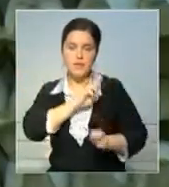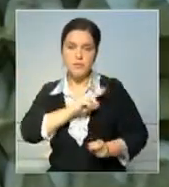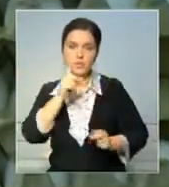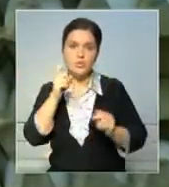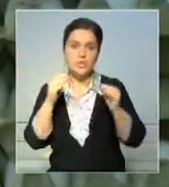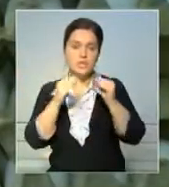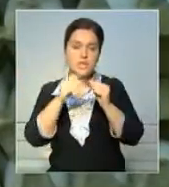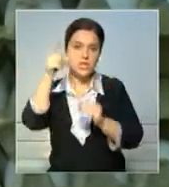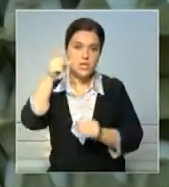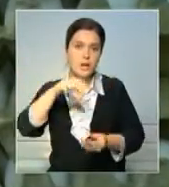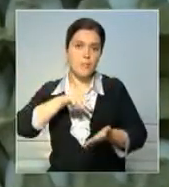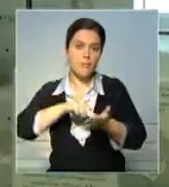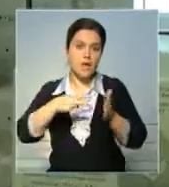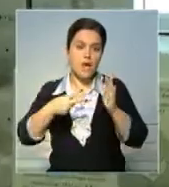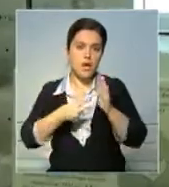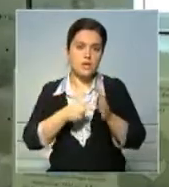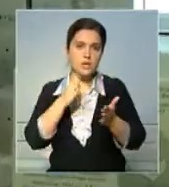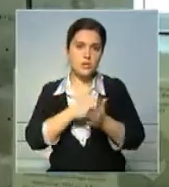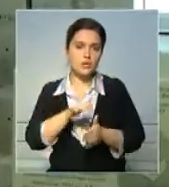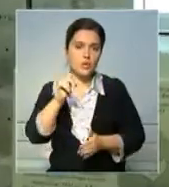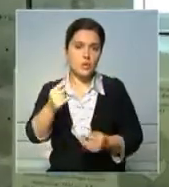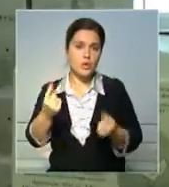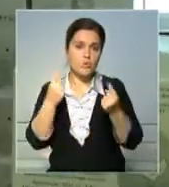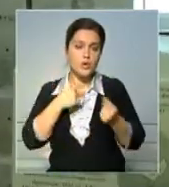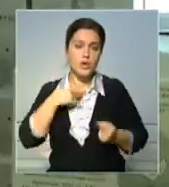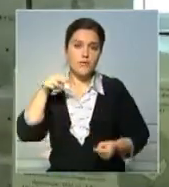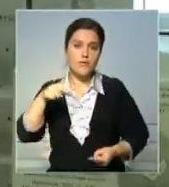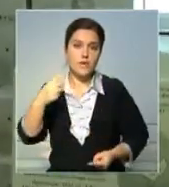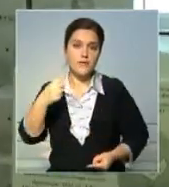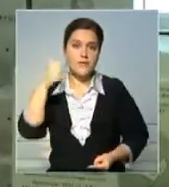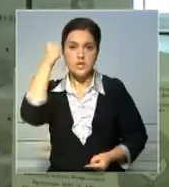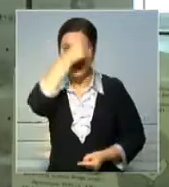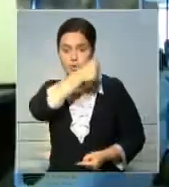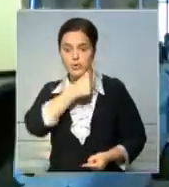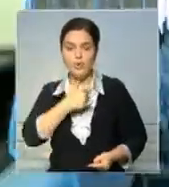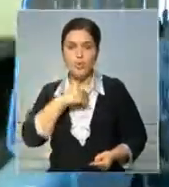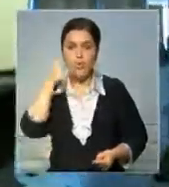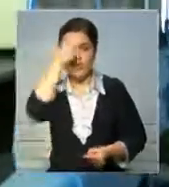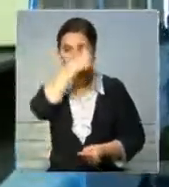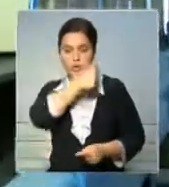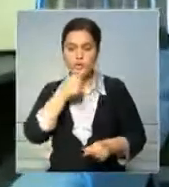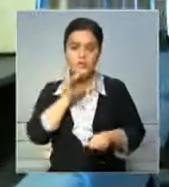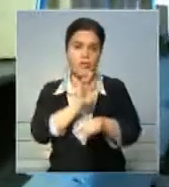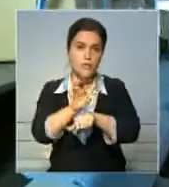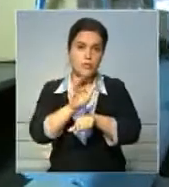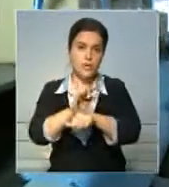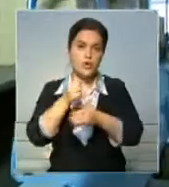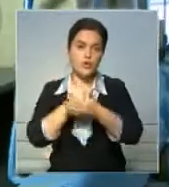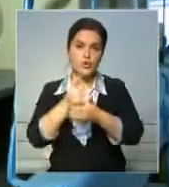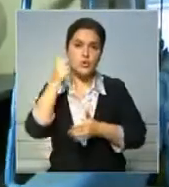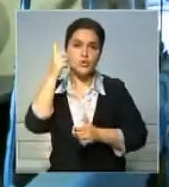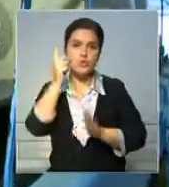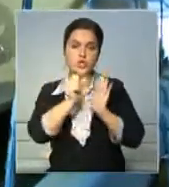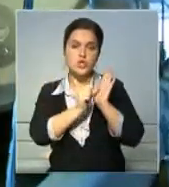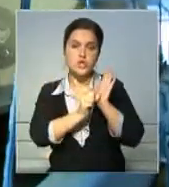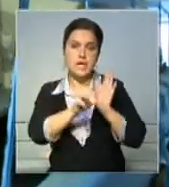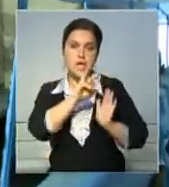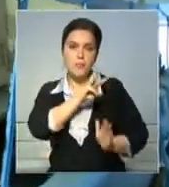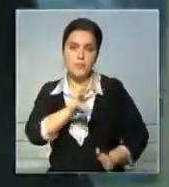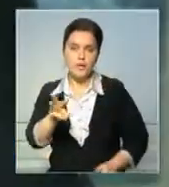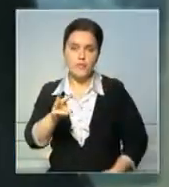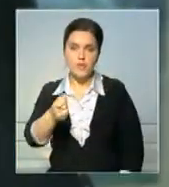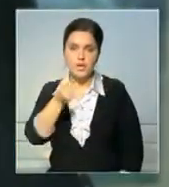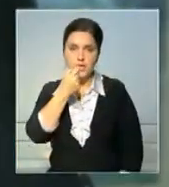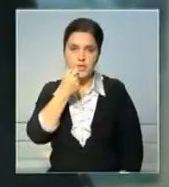человек. Планы у коллектива амбициозные. К 2020-му довести годовой объем производства до 160